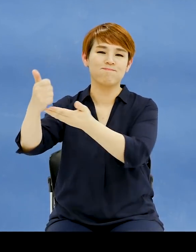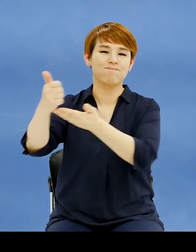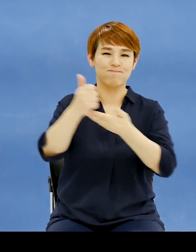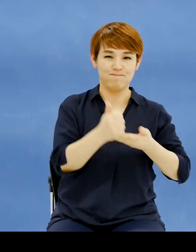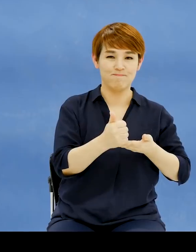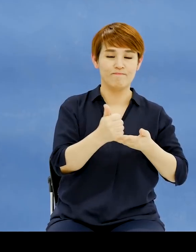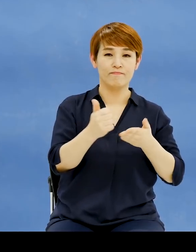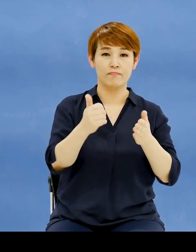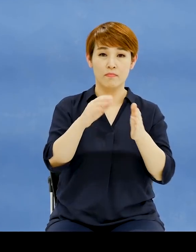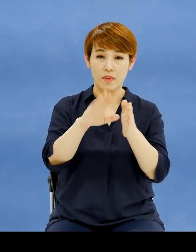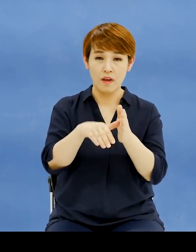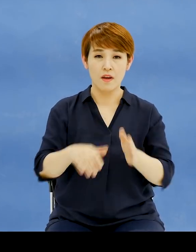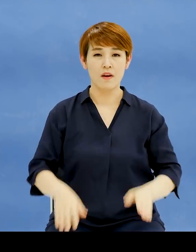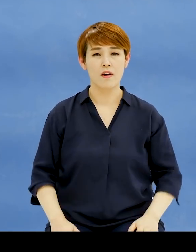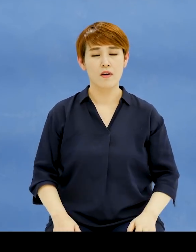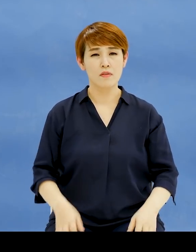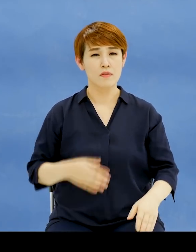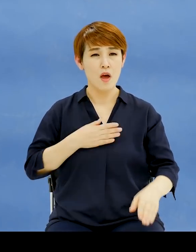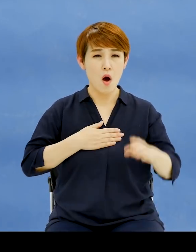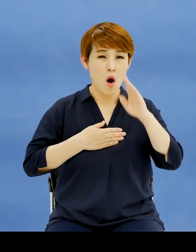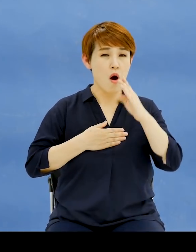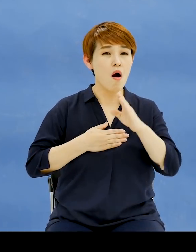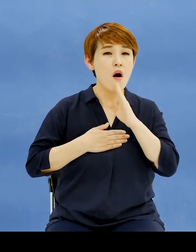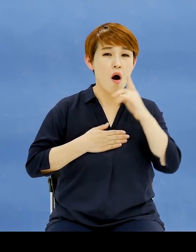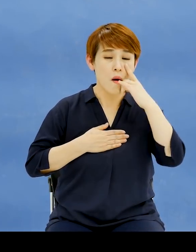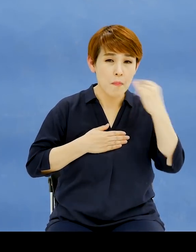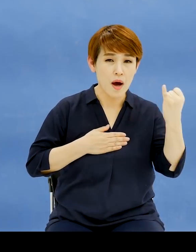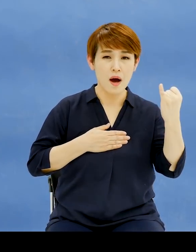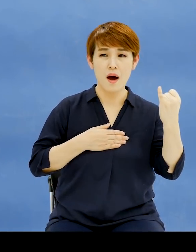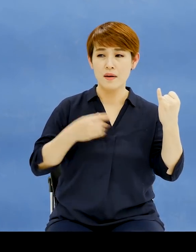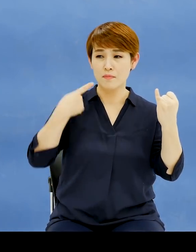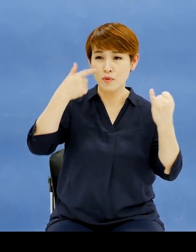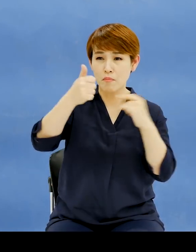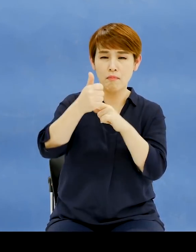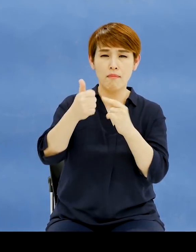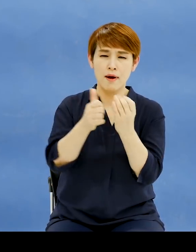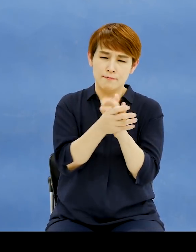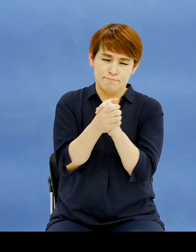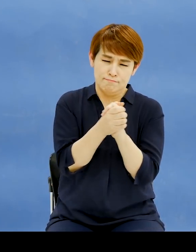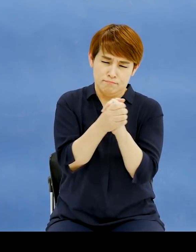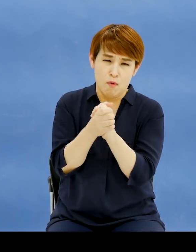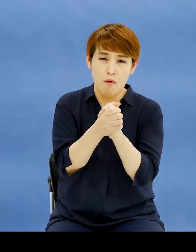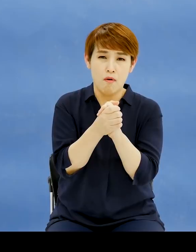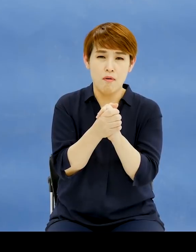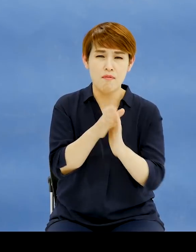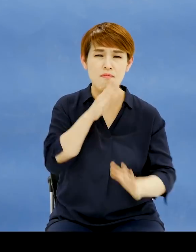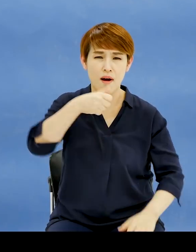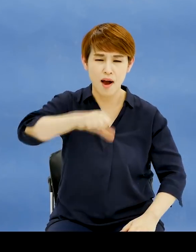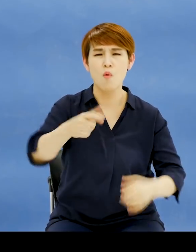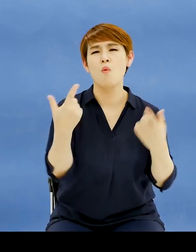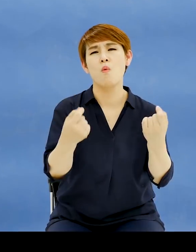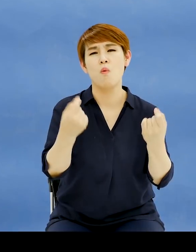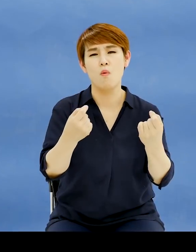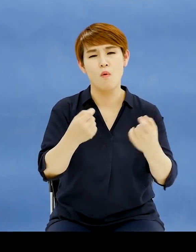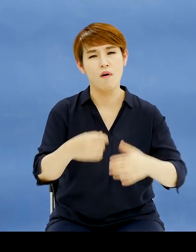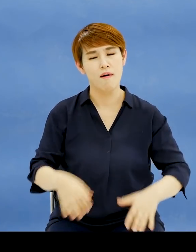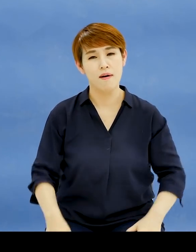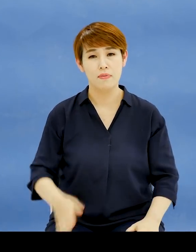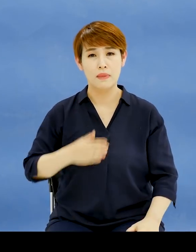오시게 됐는데 네. 그래서 이제 저희 어머님이랑 너무 막 아들과 그 어머니처럼 가까워지시는 거예요. 그래서 저는